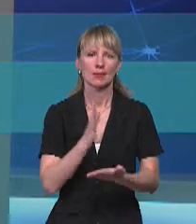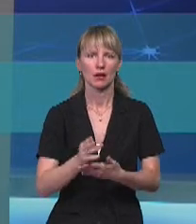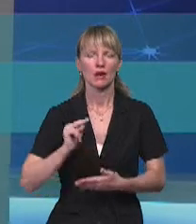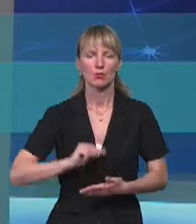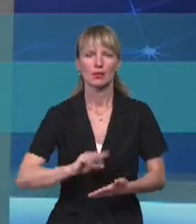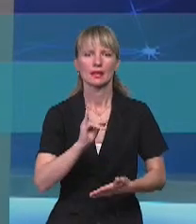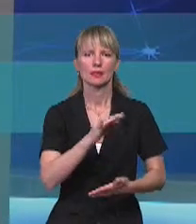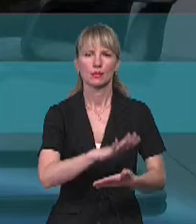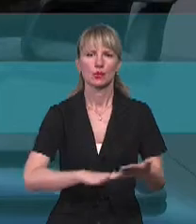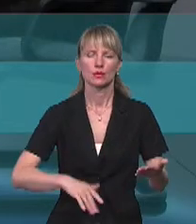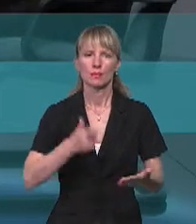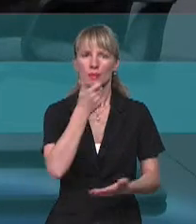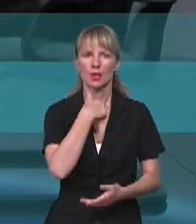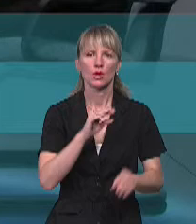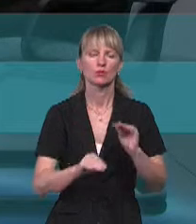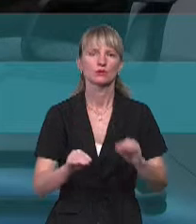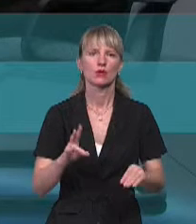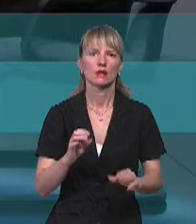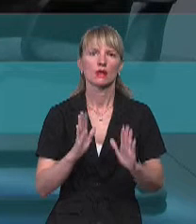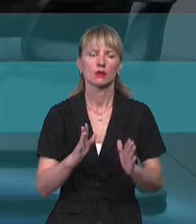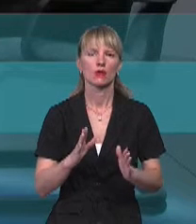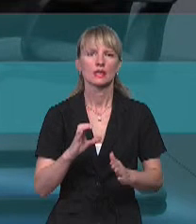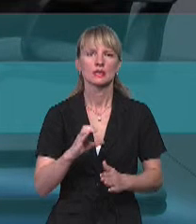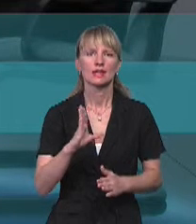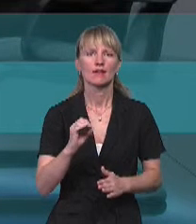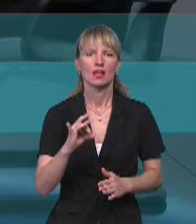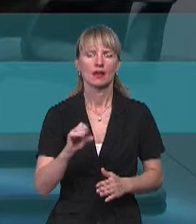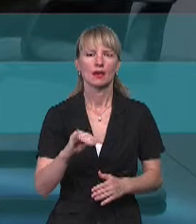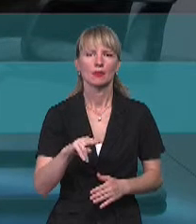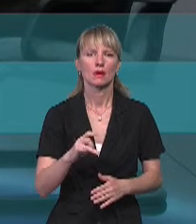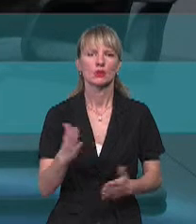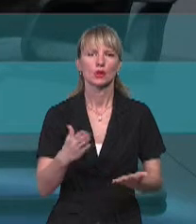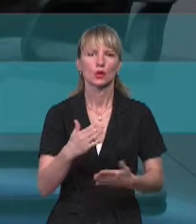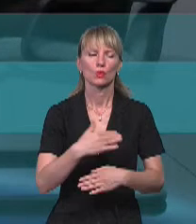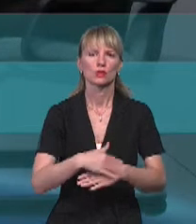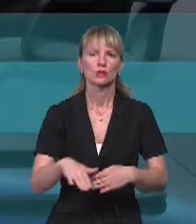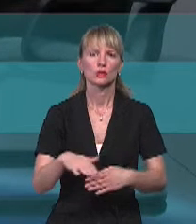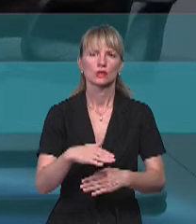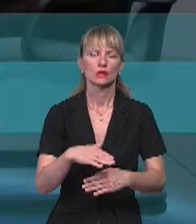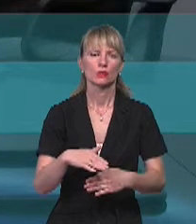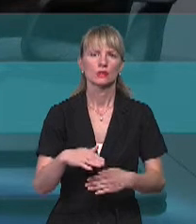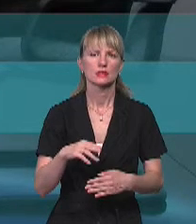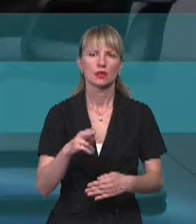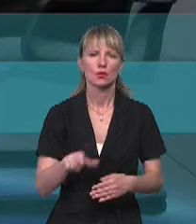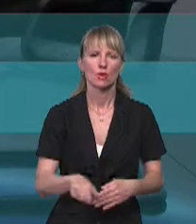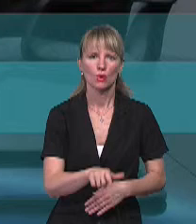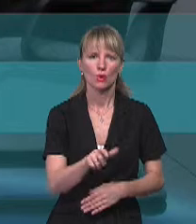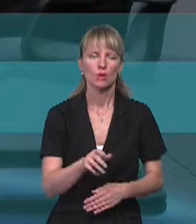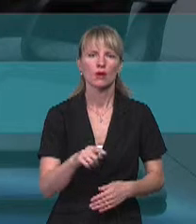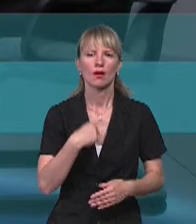по благоустройству, наверное, не только скверы и парки, может быть, какие-то участки улиц, дорог. Вот мы с вами говорили просто